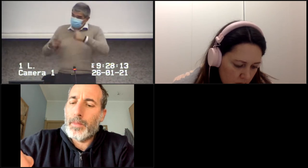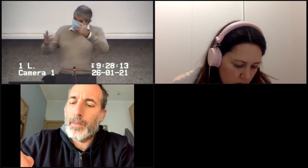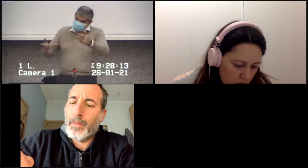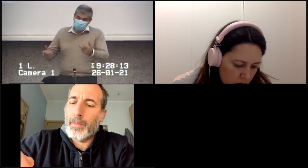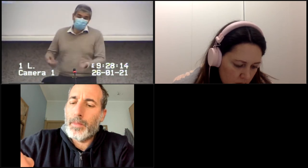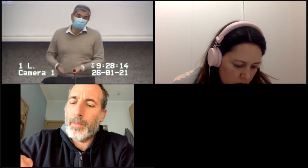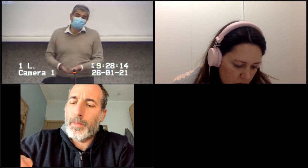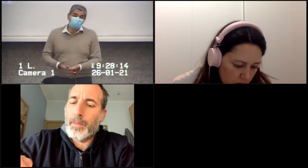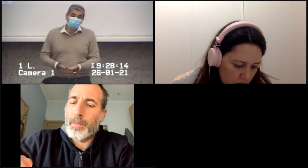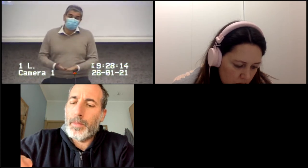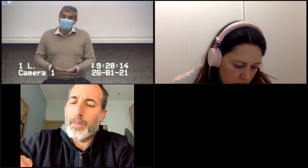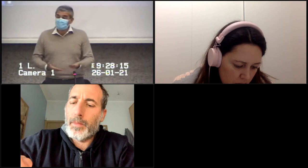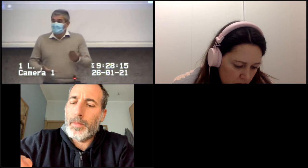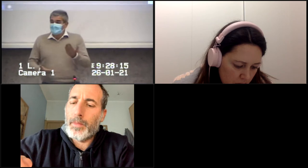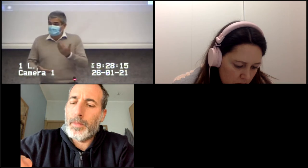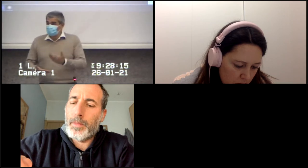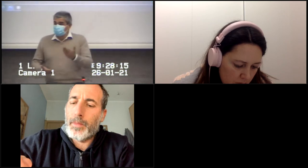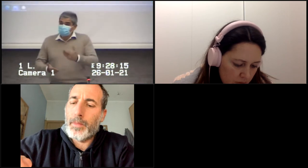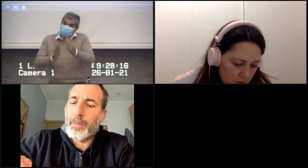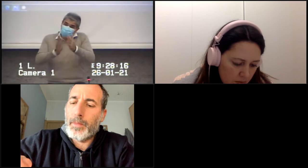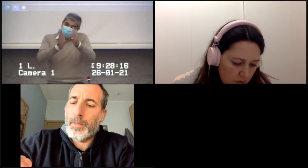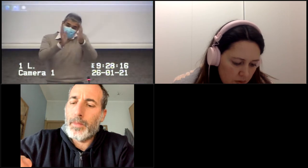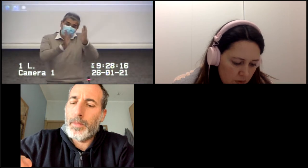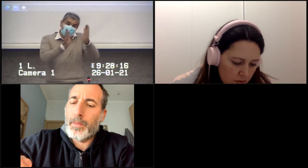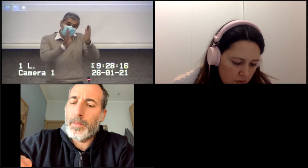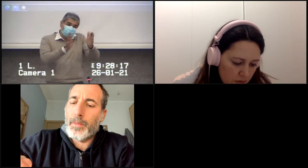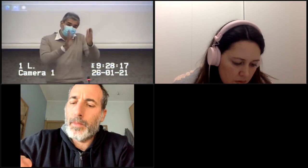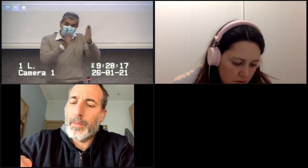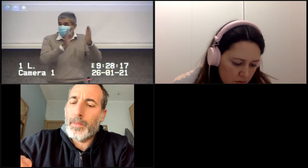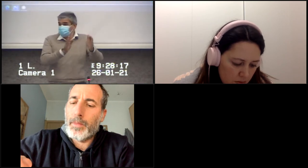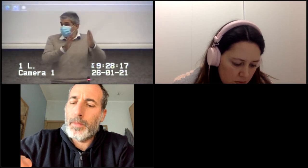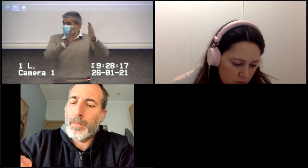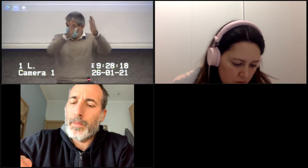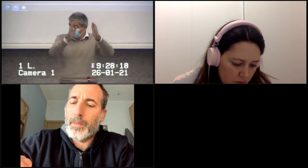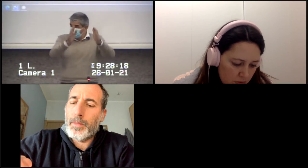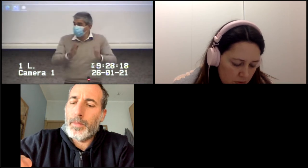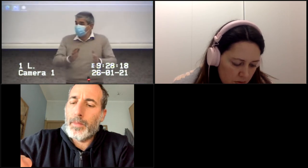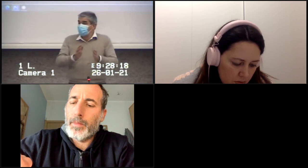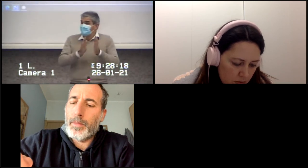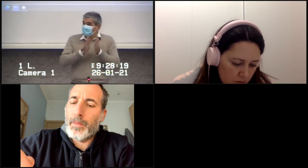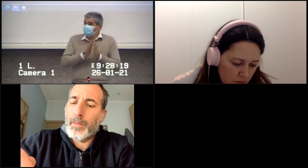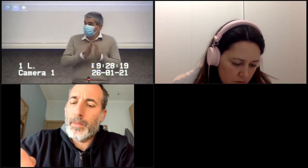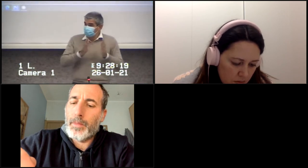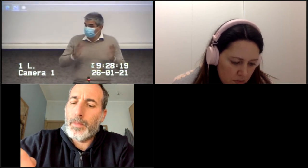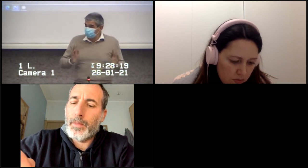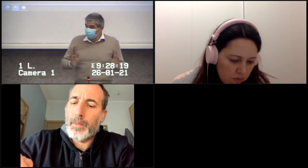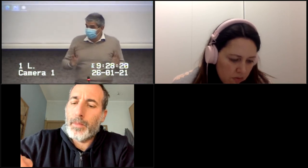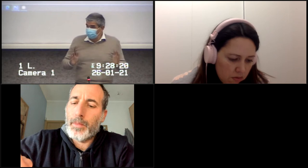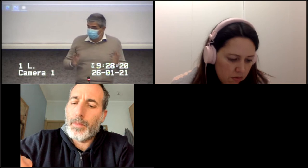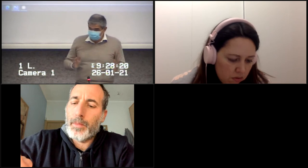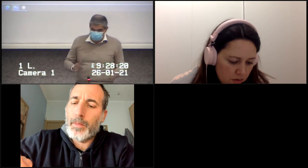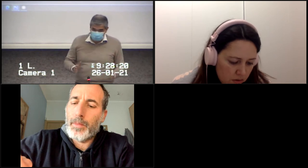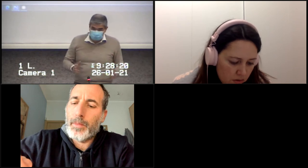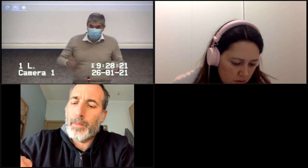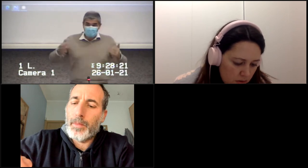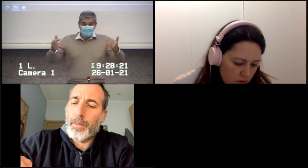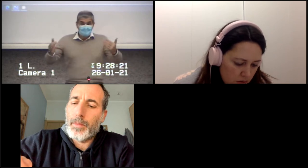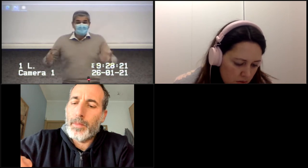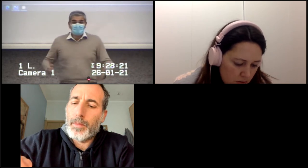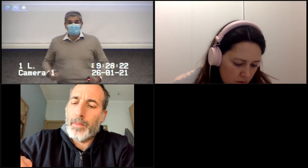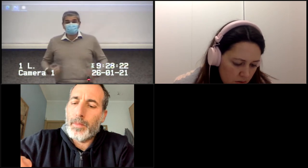del contributo di costruzione. Stavo dicendo, esiste già quindi questa scontistica come impianto normativo